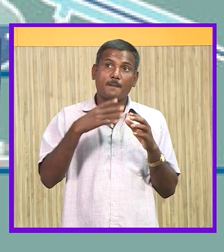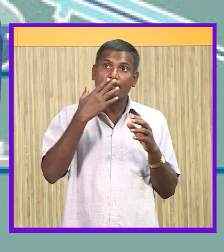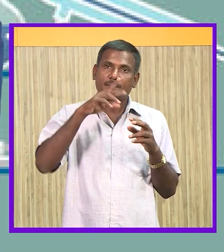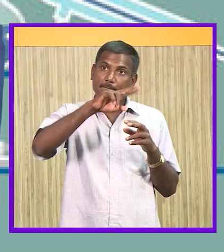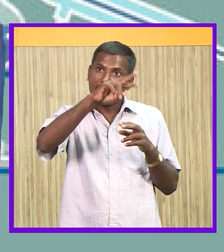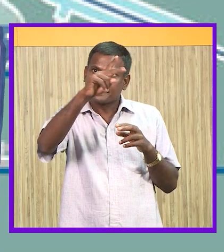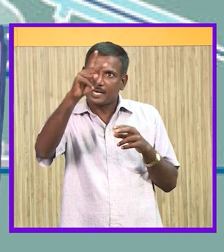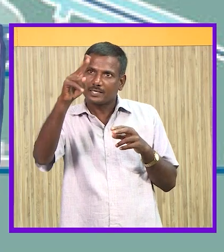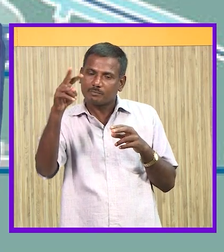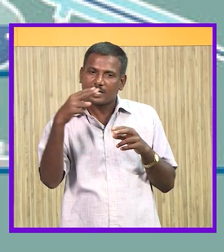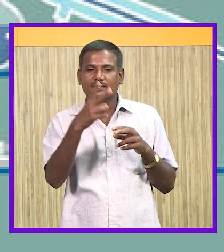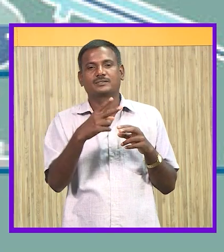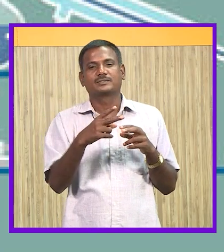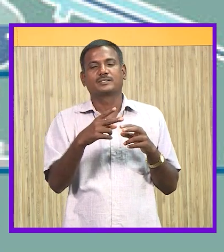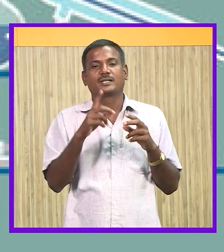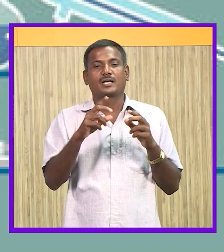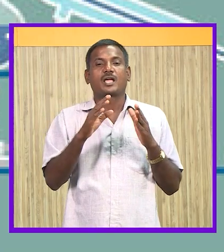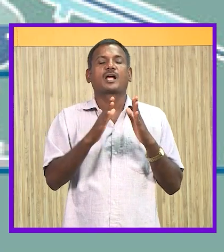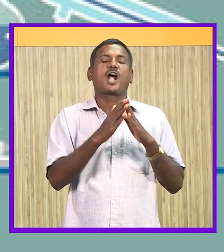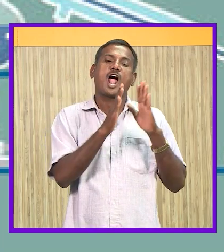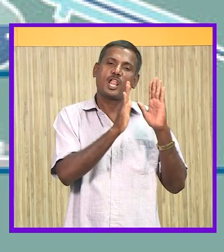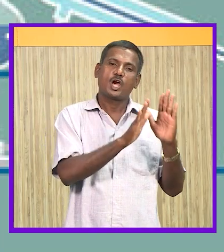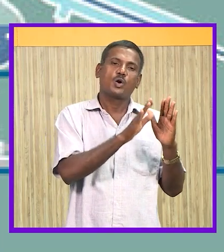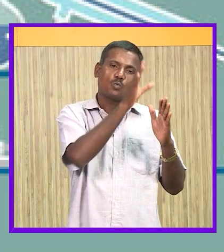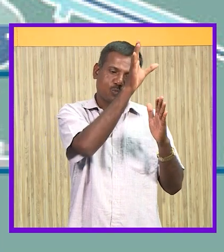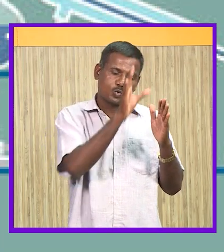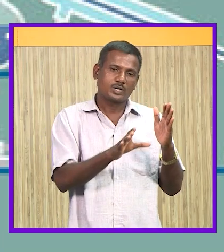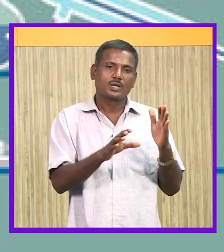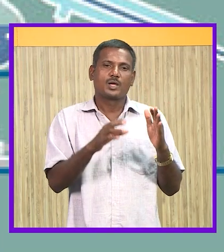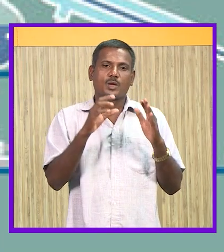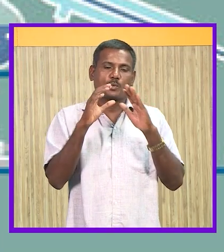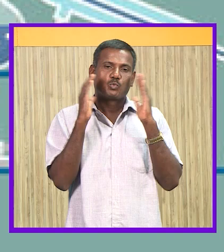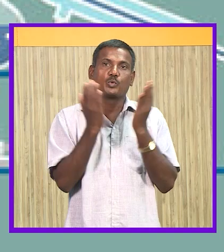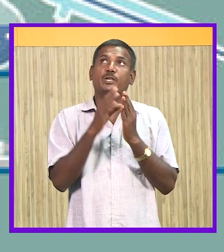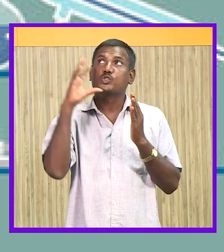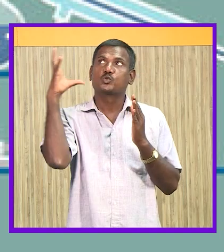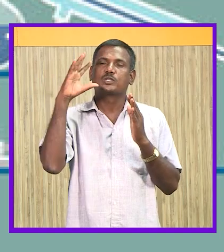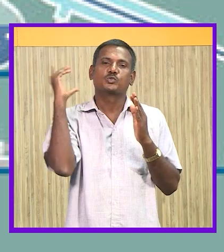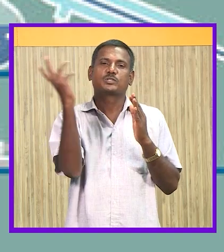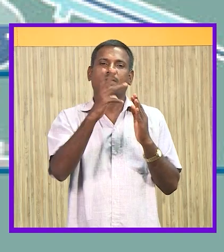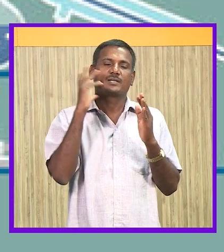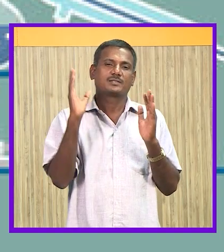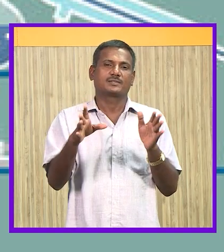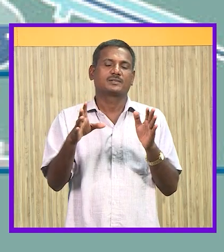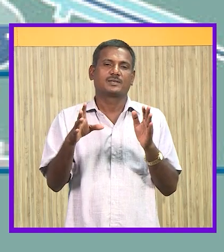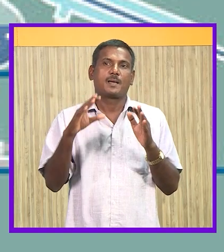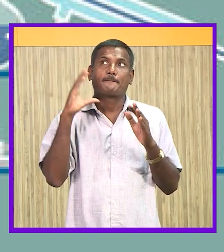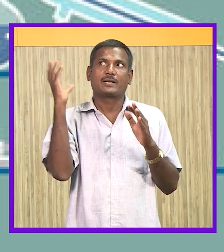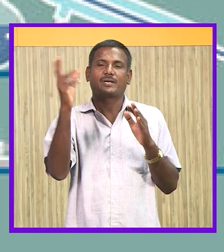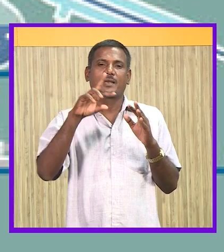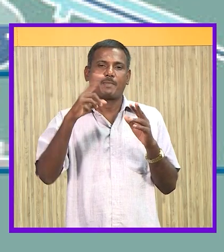காலம் மாறி மாறி வருவதும் எதனால தான் நடக்குது, பூமி சூரியனை சுற்றி வருவதால் நடக்கிறது. இந்த